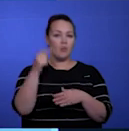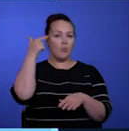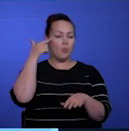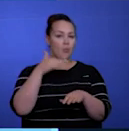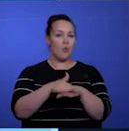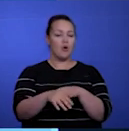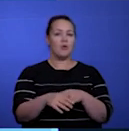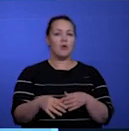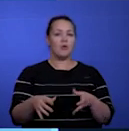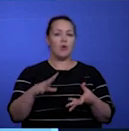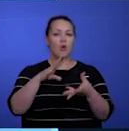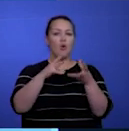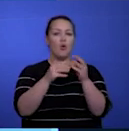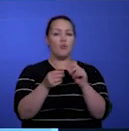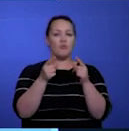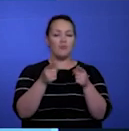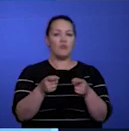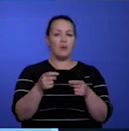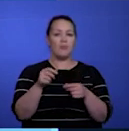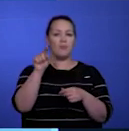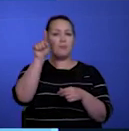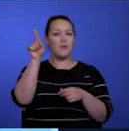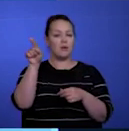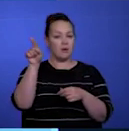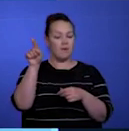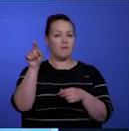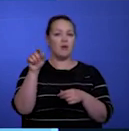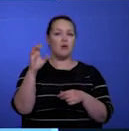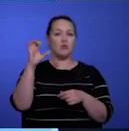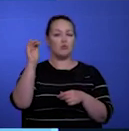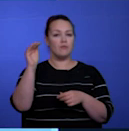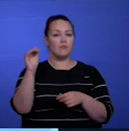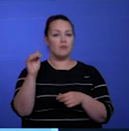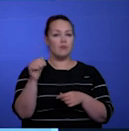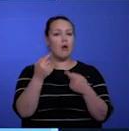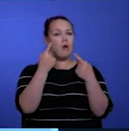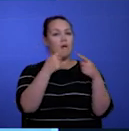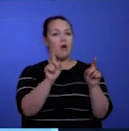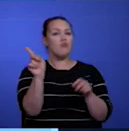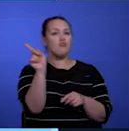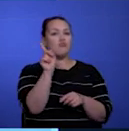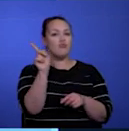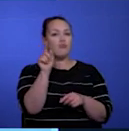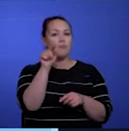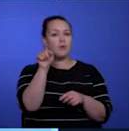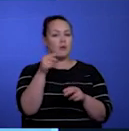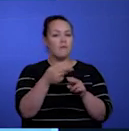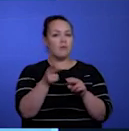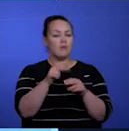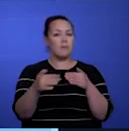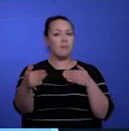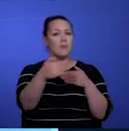решим приставка суффикс чем же они отличаются до приставка стоит